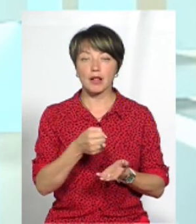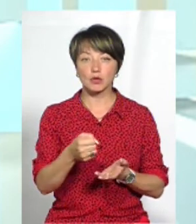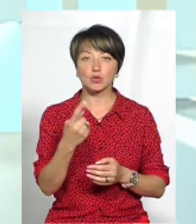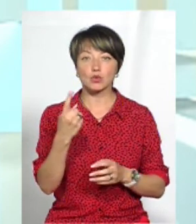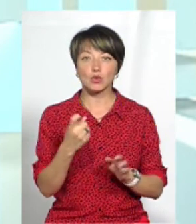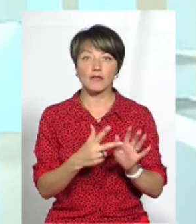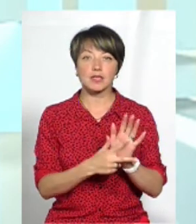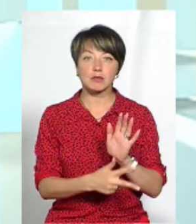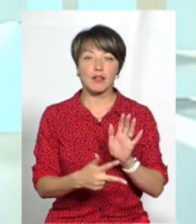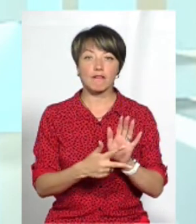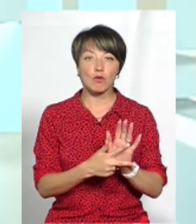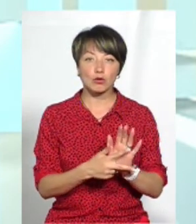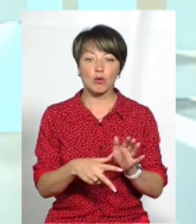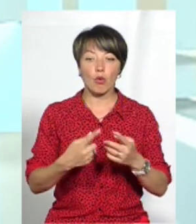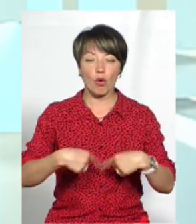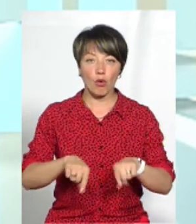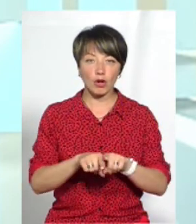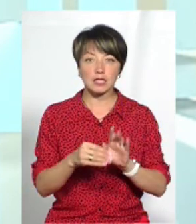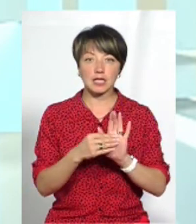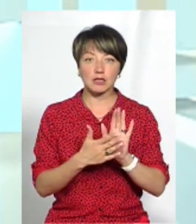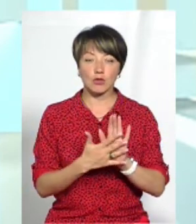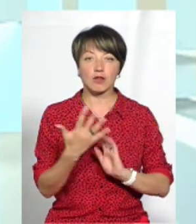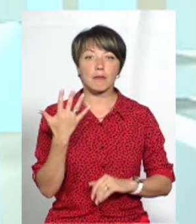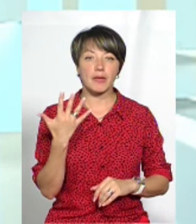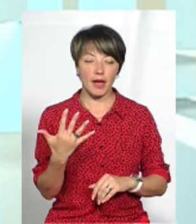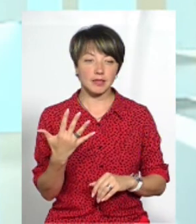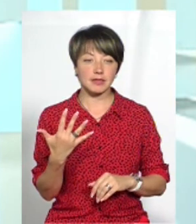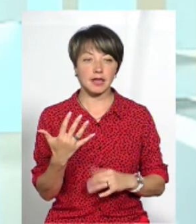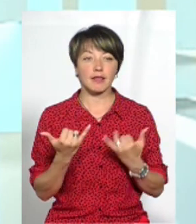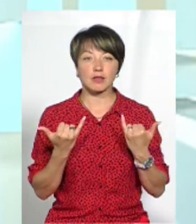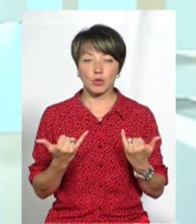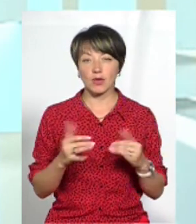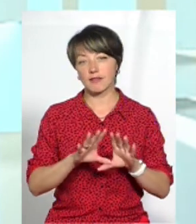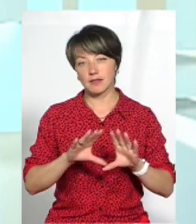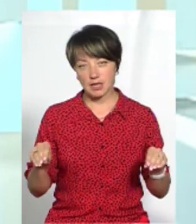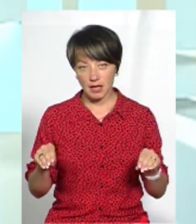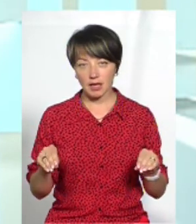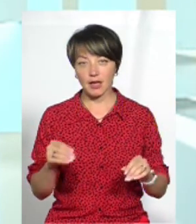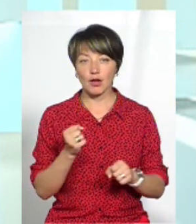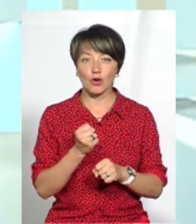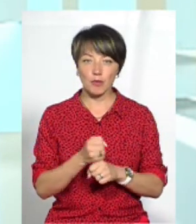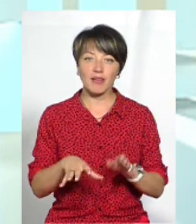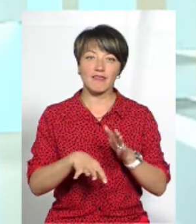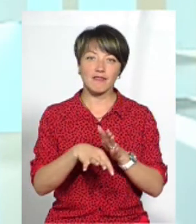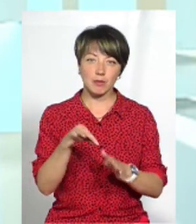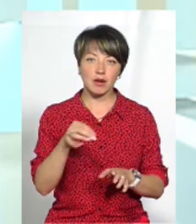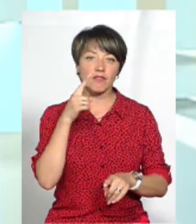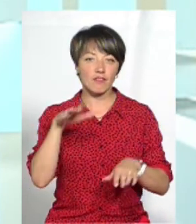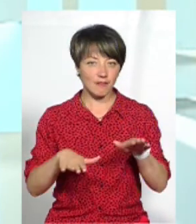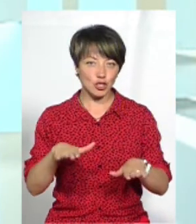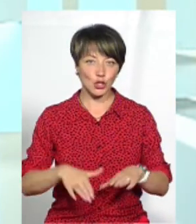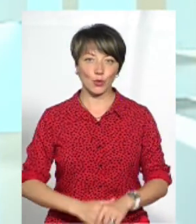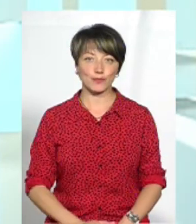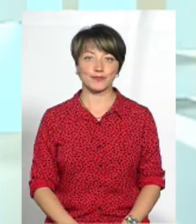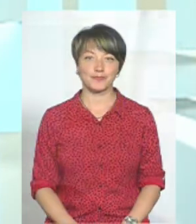по 188-му округу, їх зареєстровано 5. На сьогодні все, і робіть вибір виважено.